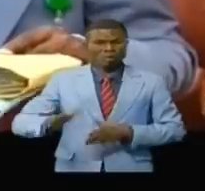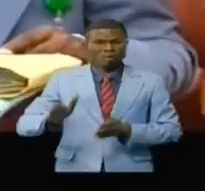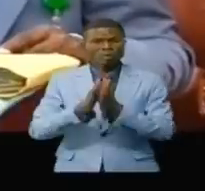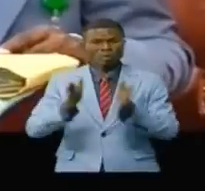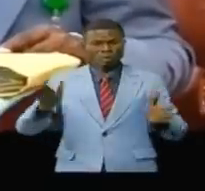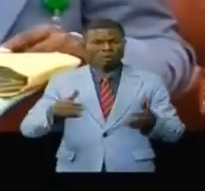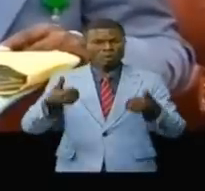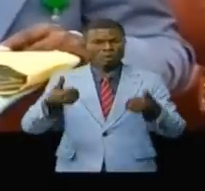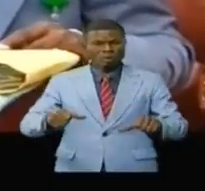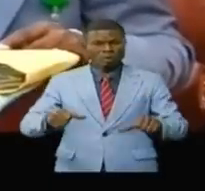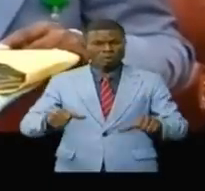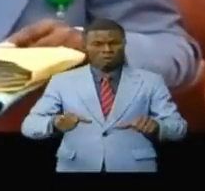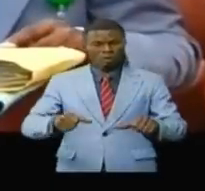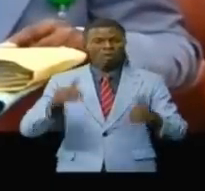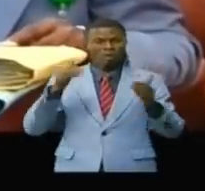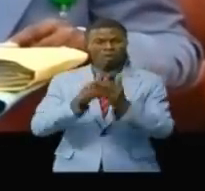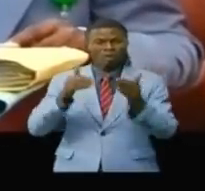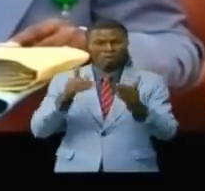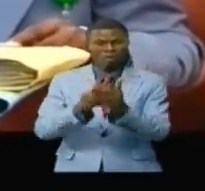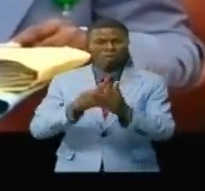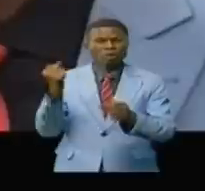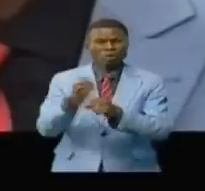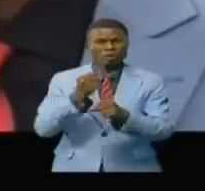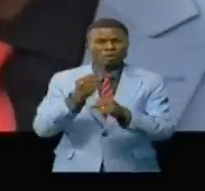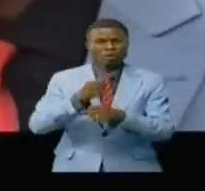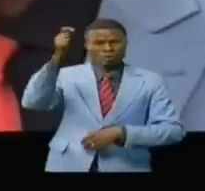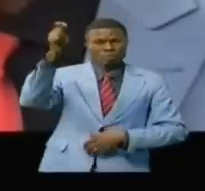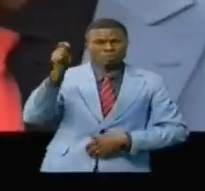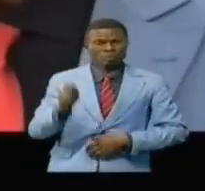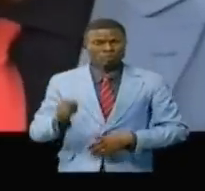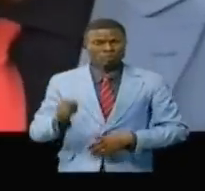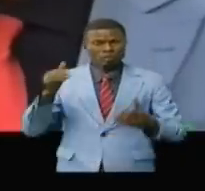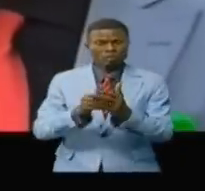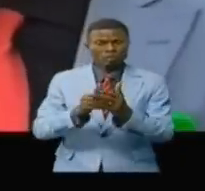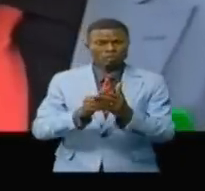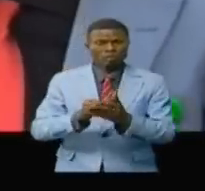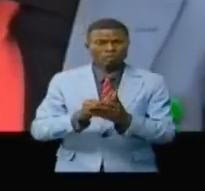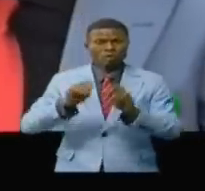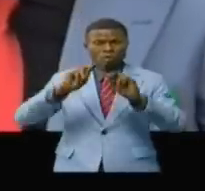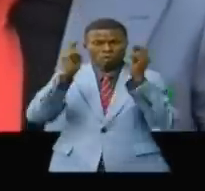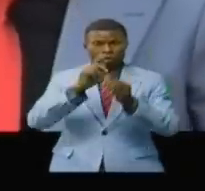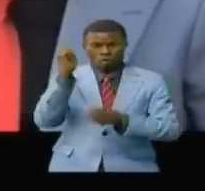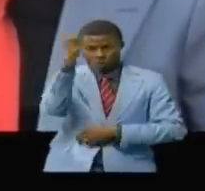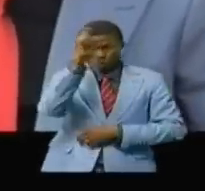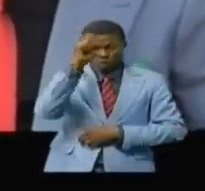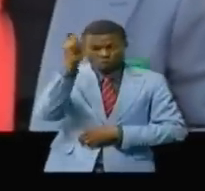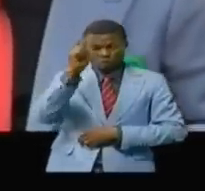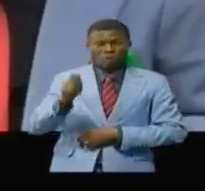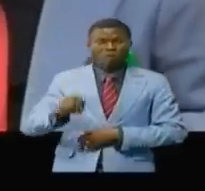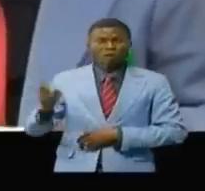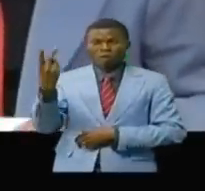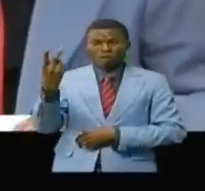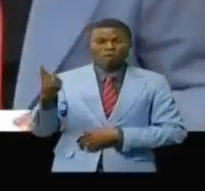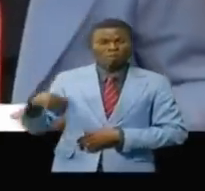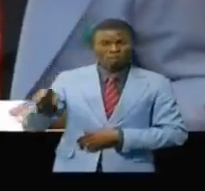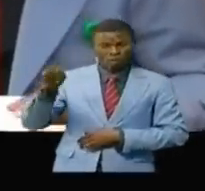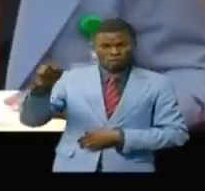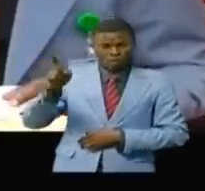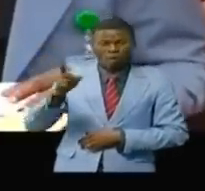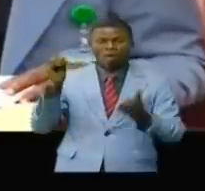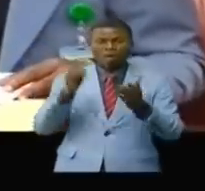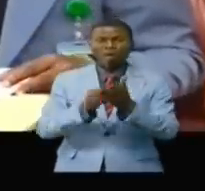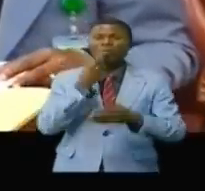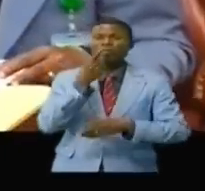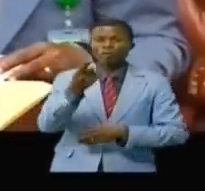qui reste dominé par la poursuite des opérations militaires contre le groupe terroriste dans les provinces sous état de siège. Il est revenu